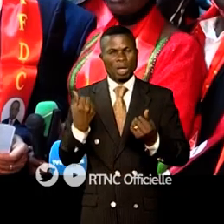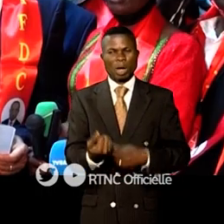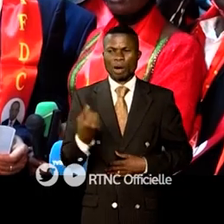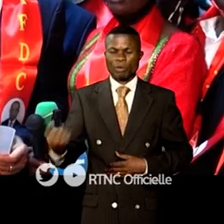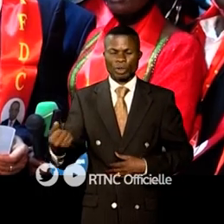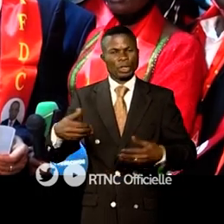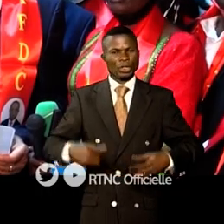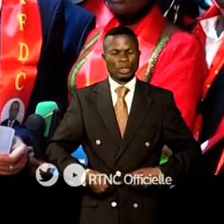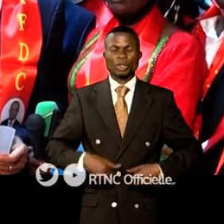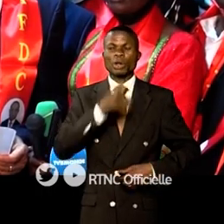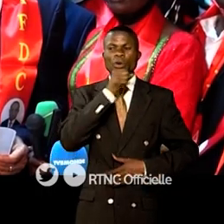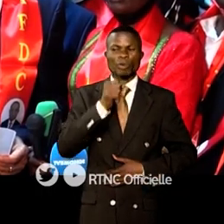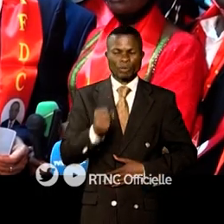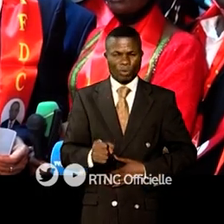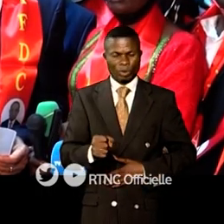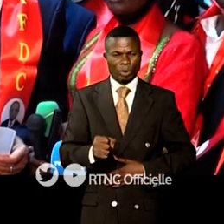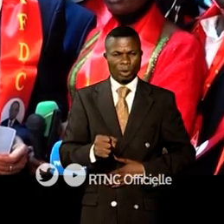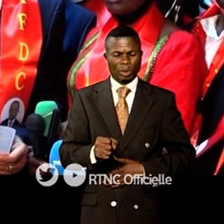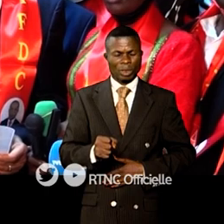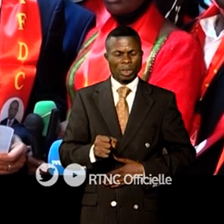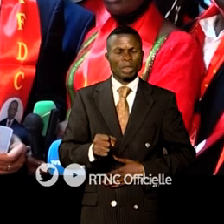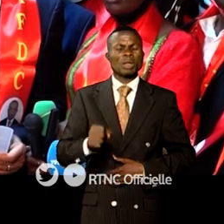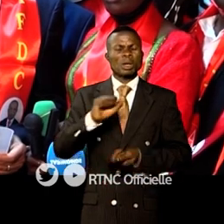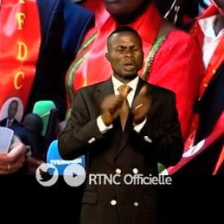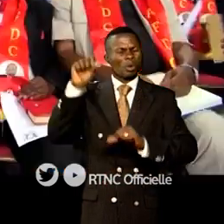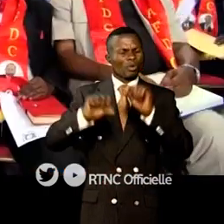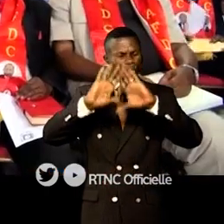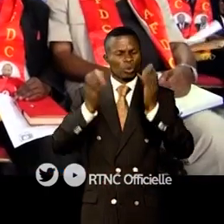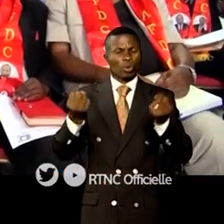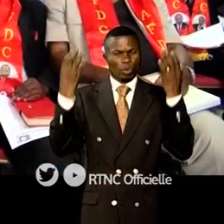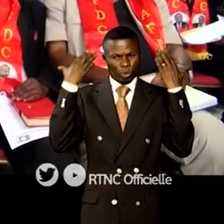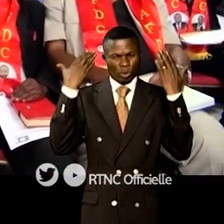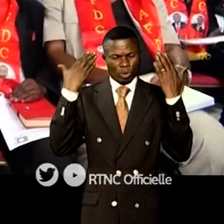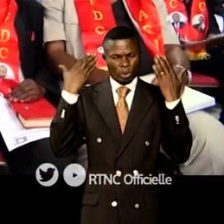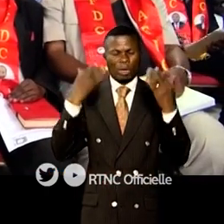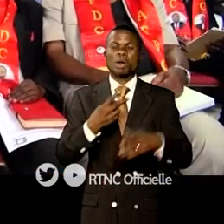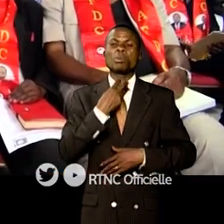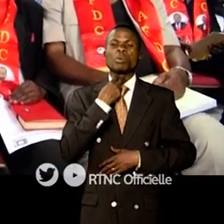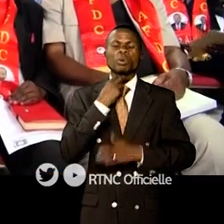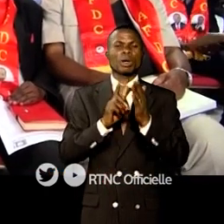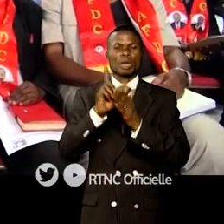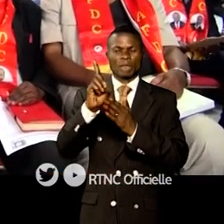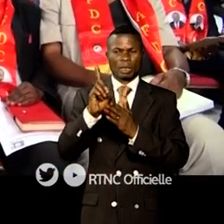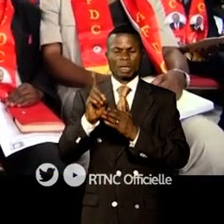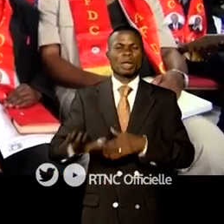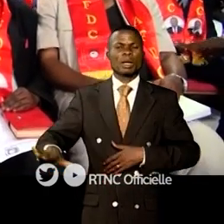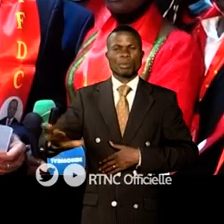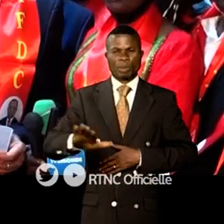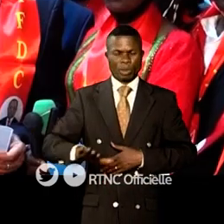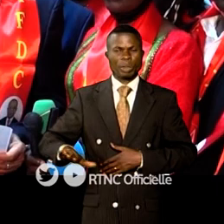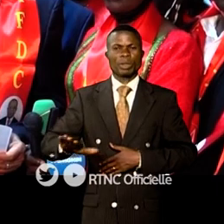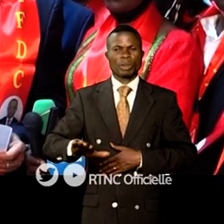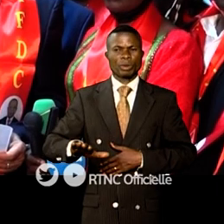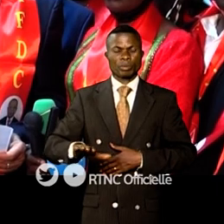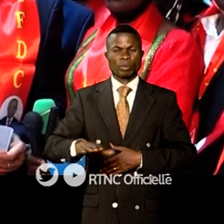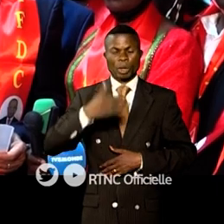enfants, jeunes et vieux, à surpasser toute considération de nature à freiner le développement du pays,